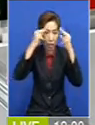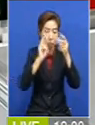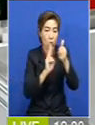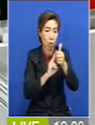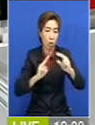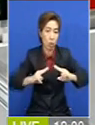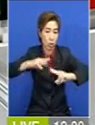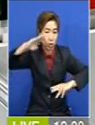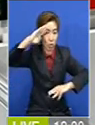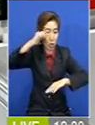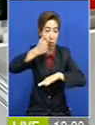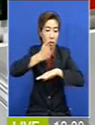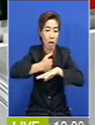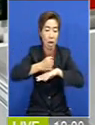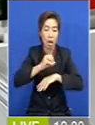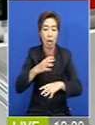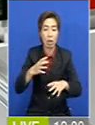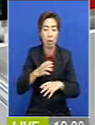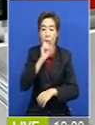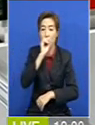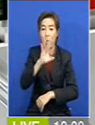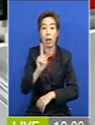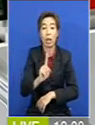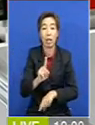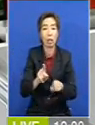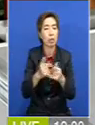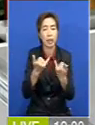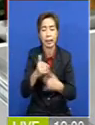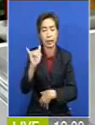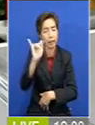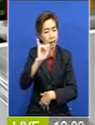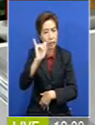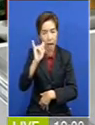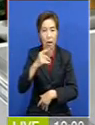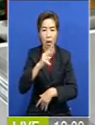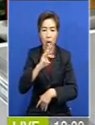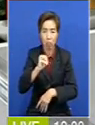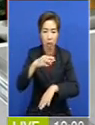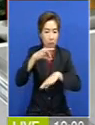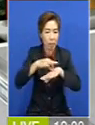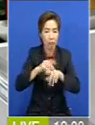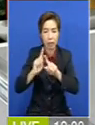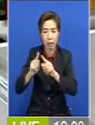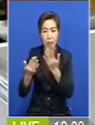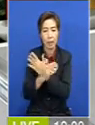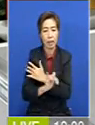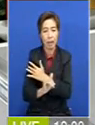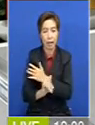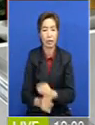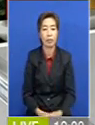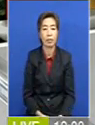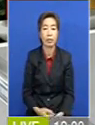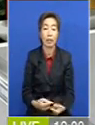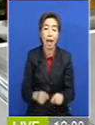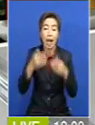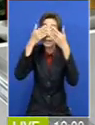รัฐมนตรีว่าการกระทรวงกลาโหมก็มาสยบข่าวลือนี้นะคะบอกว่าตอนนี้ยังไม่มีการปรับครม.ตำแหน่งไหนทั้งสิ้นค่ะเอาเป็นว่าเฉลย